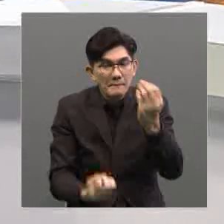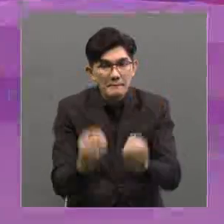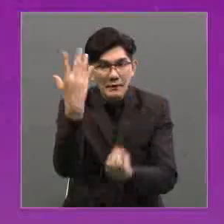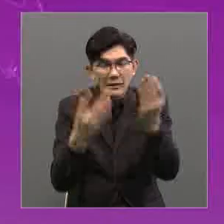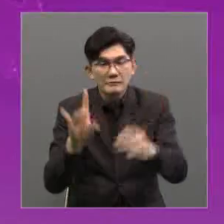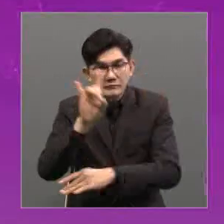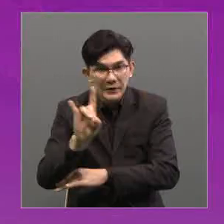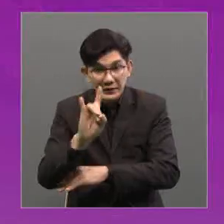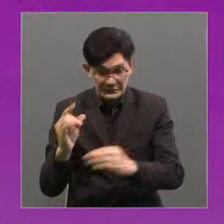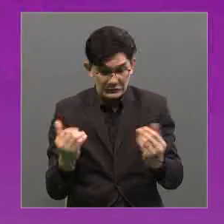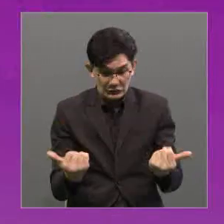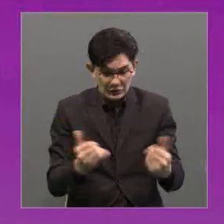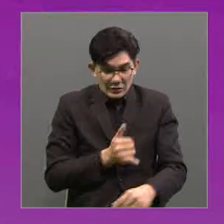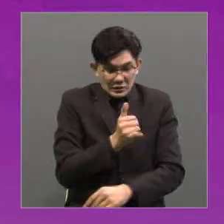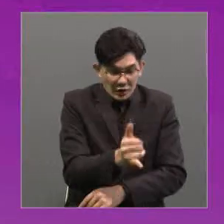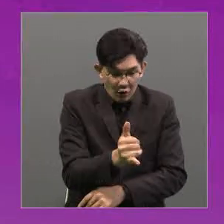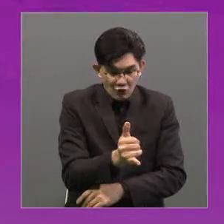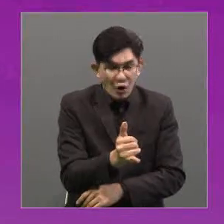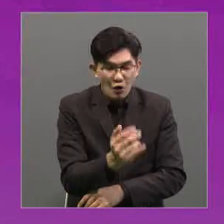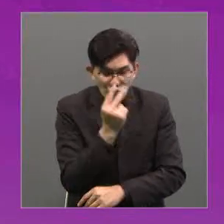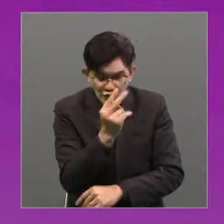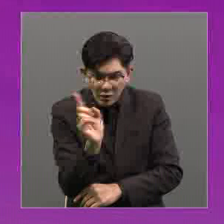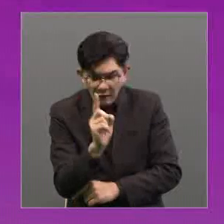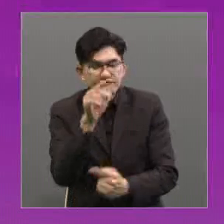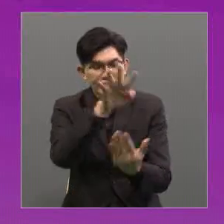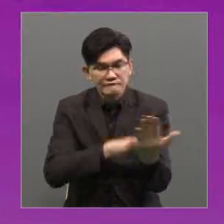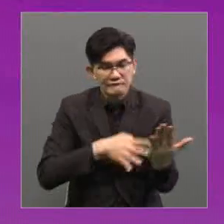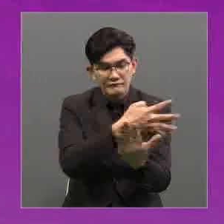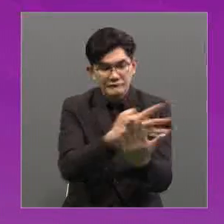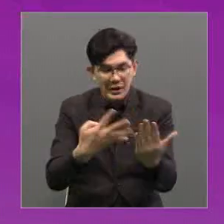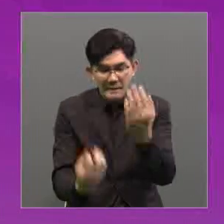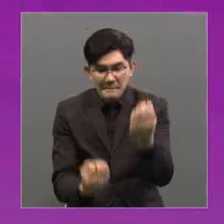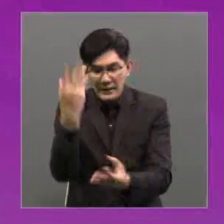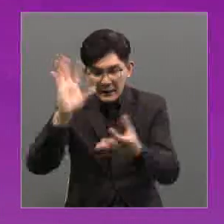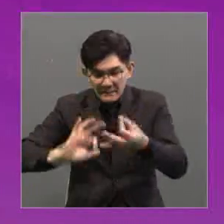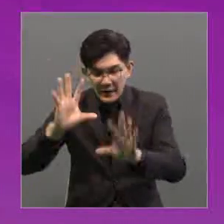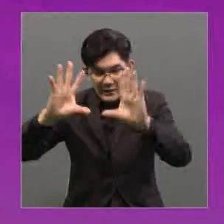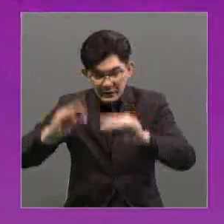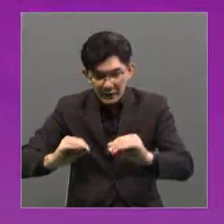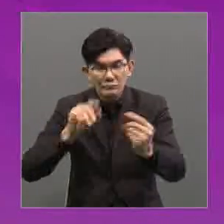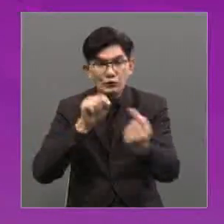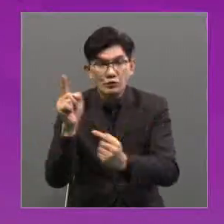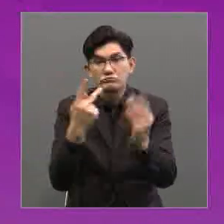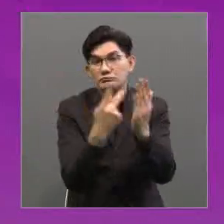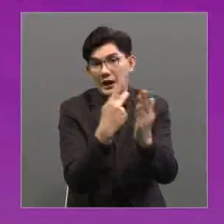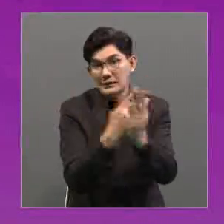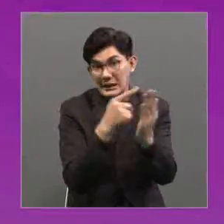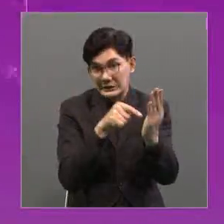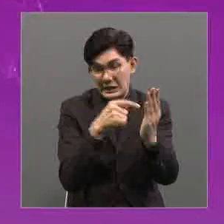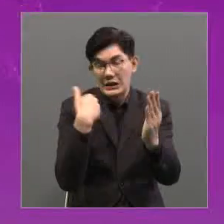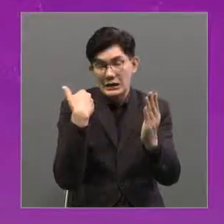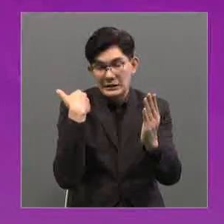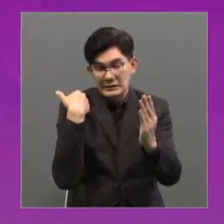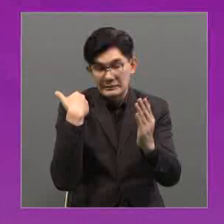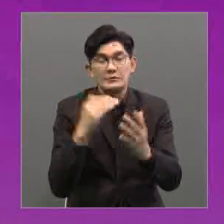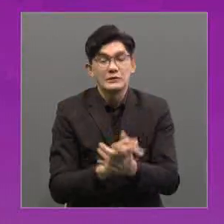ป่าและพันธุ์พืชนะคะท่านก็ลงพื้นที่ไปเพื่อไปวางแผนดับไฟป่าที่เกิดขึ้นในพื้นที่จังหวัดกาญจนบุรีแล้วก็รอยต่อในส่วนของจังหวัด